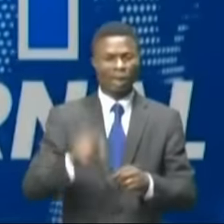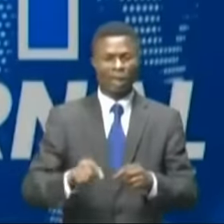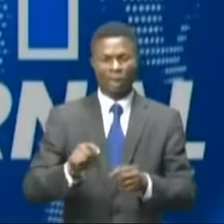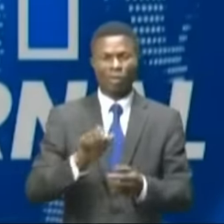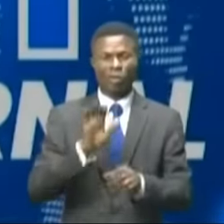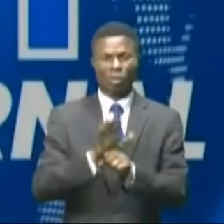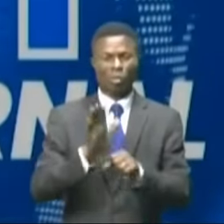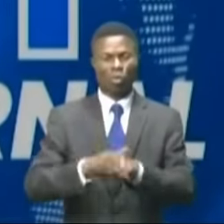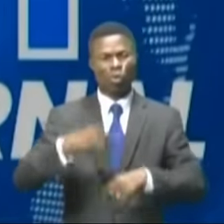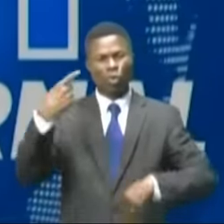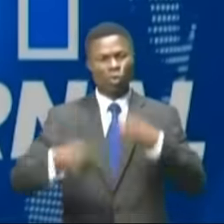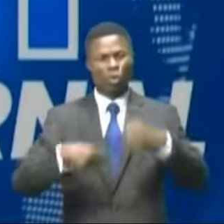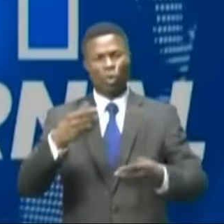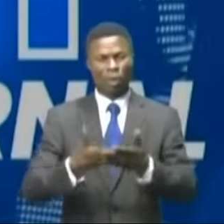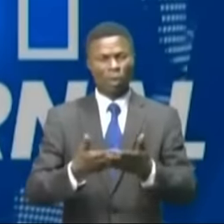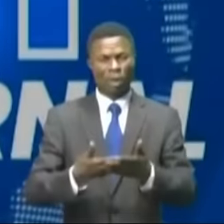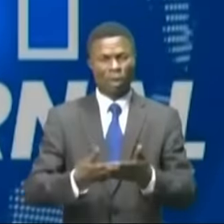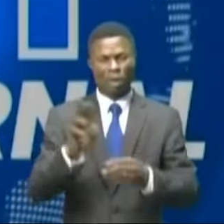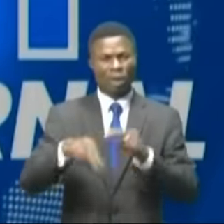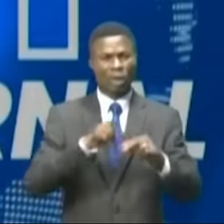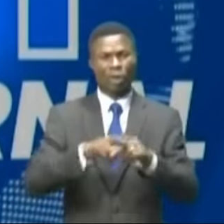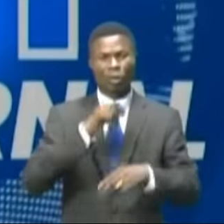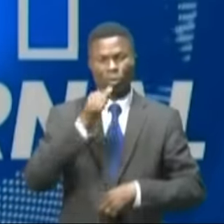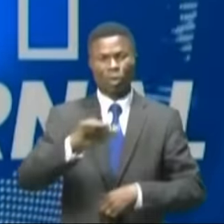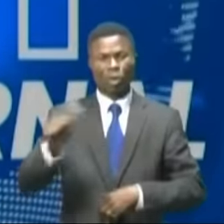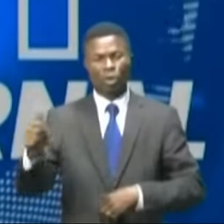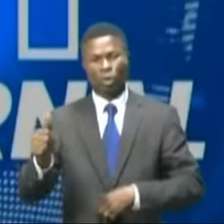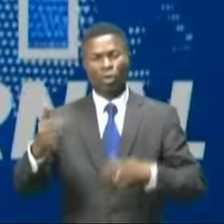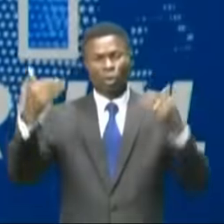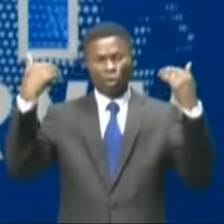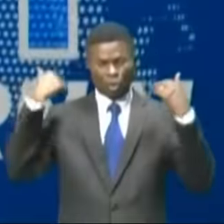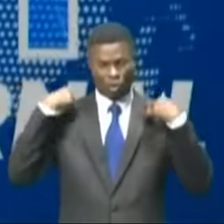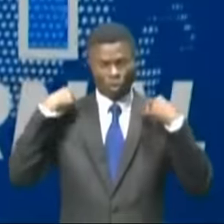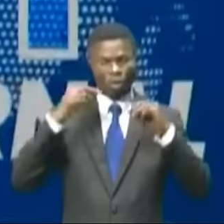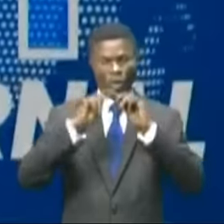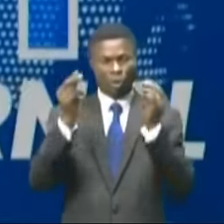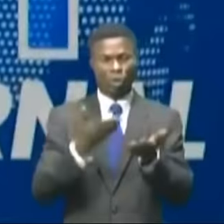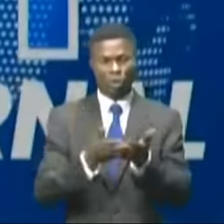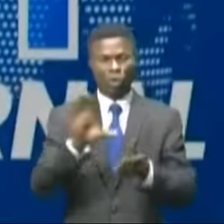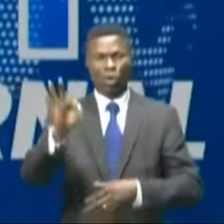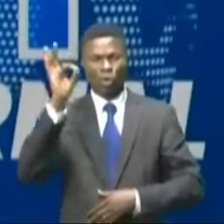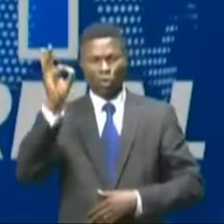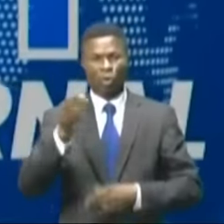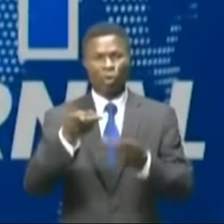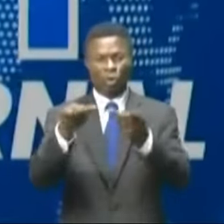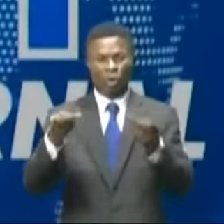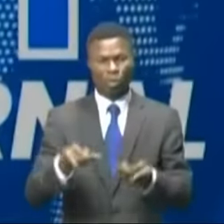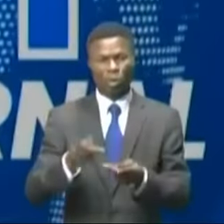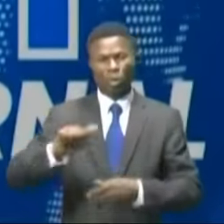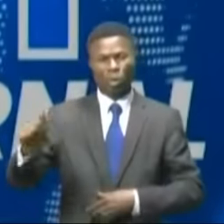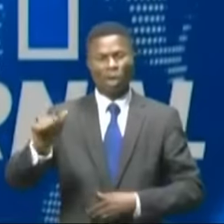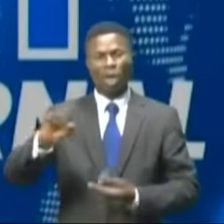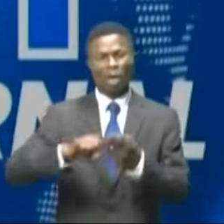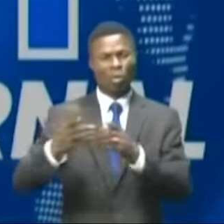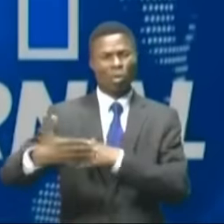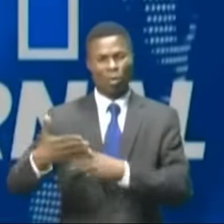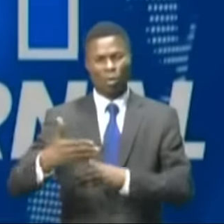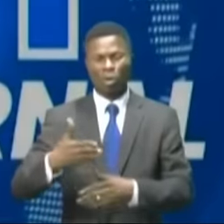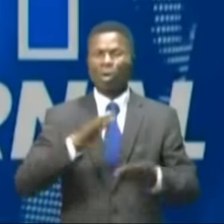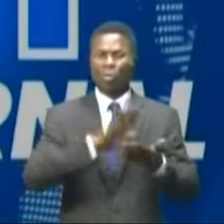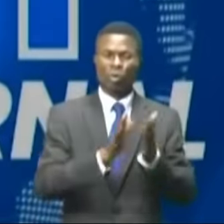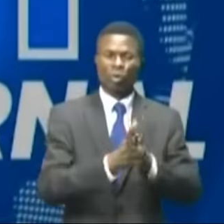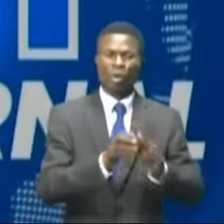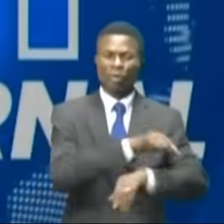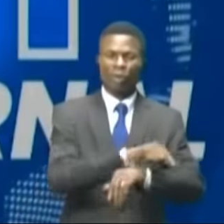Certains estiment que ce n'est pas normal que certaines personnalités de cette plateforme choisissent leurs proches pour accéder à des postes. D'autres, par